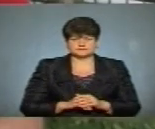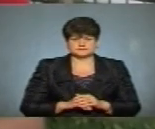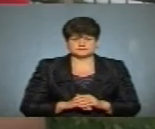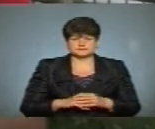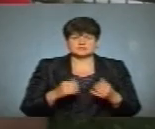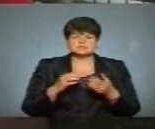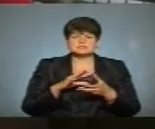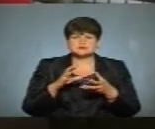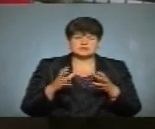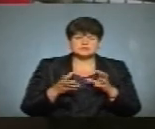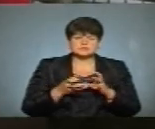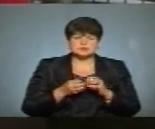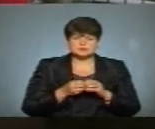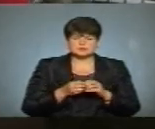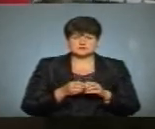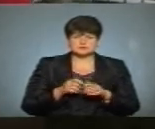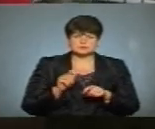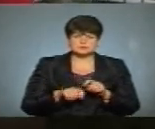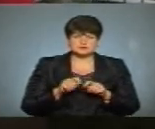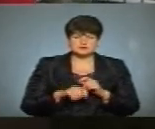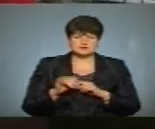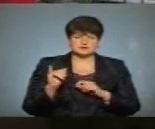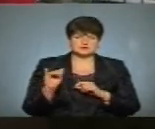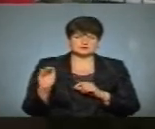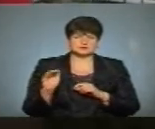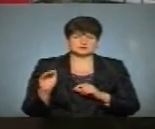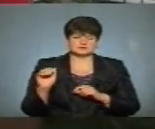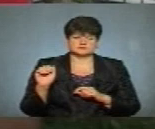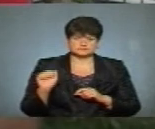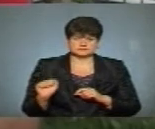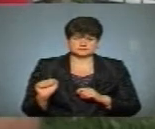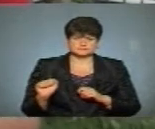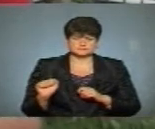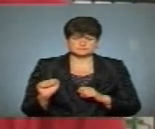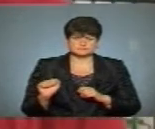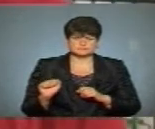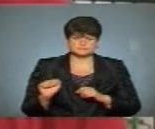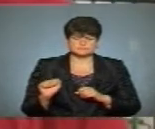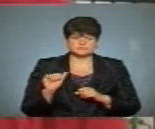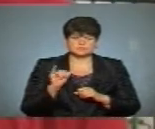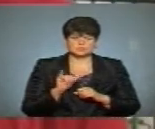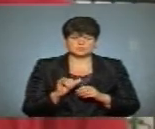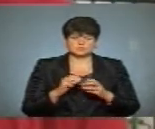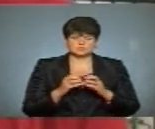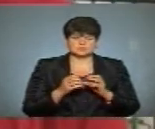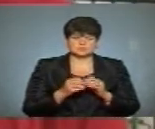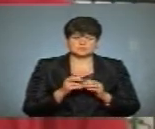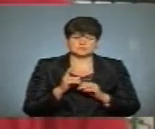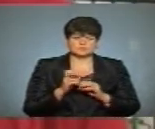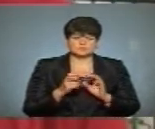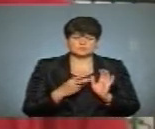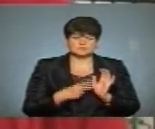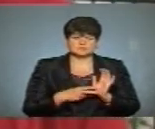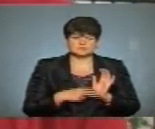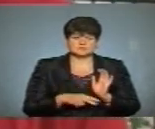За результатами дослідження методом імуноферментного аналізу, у результаті